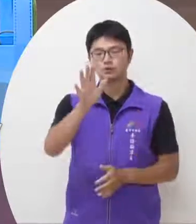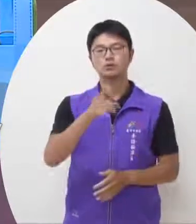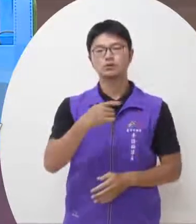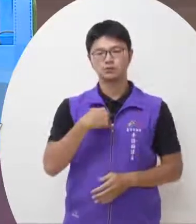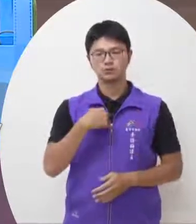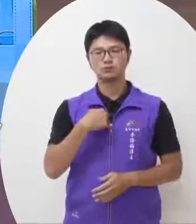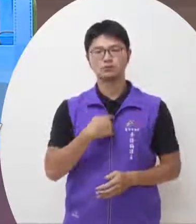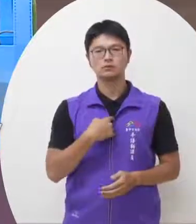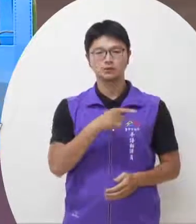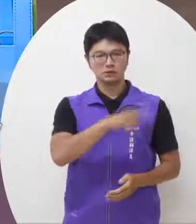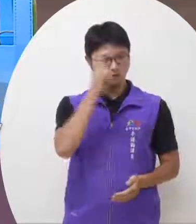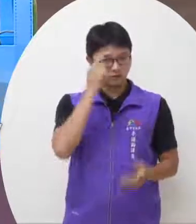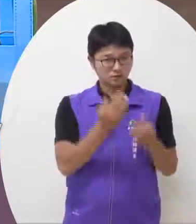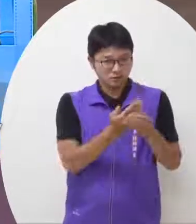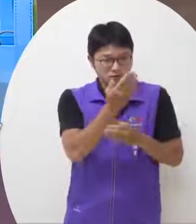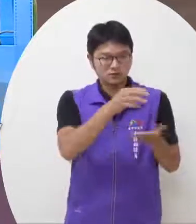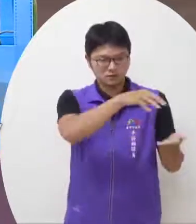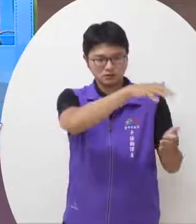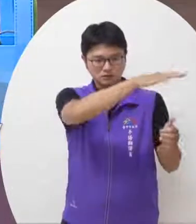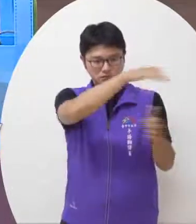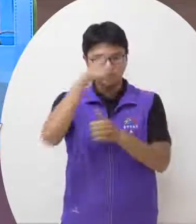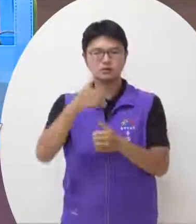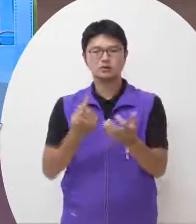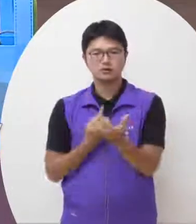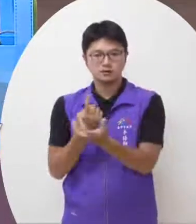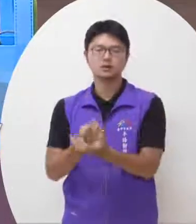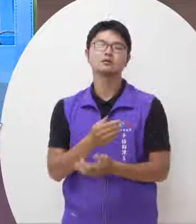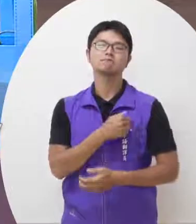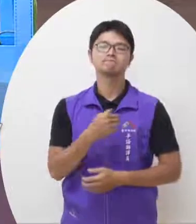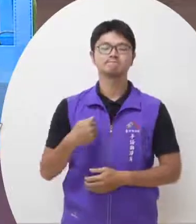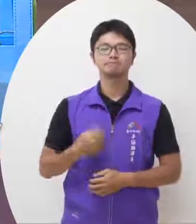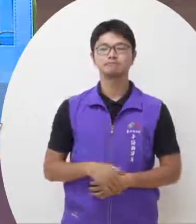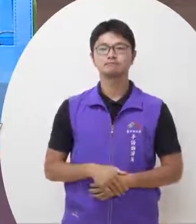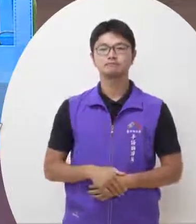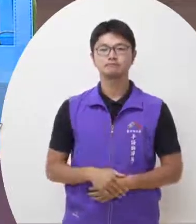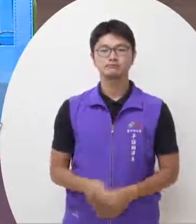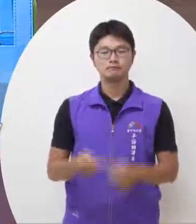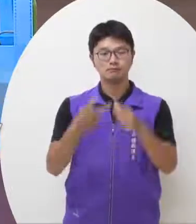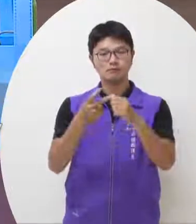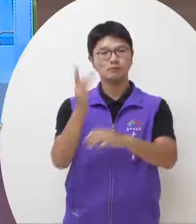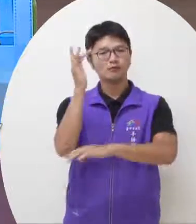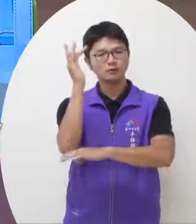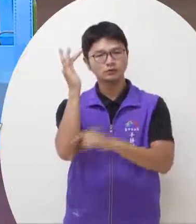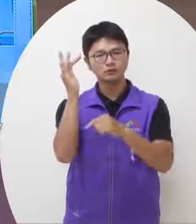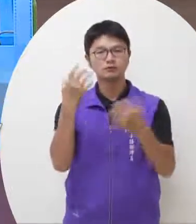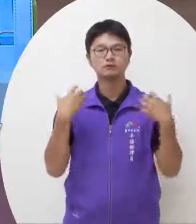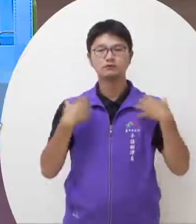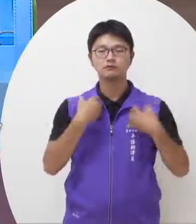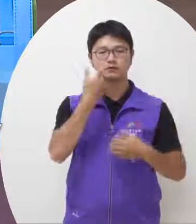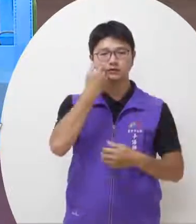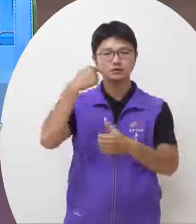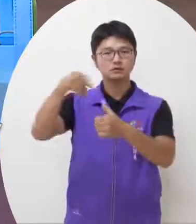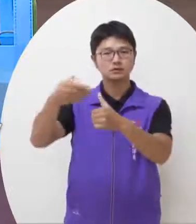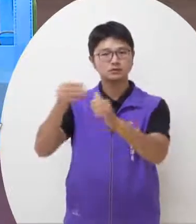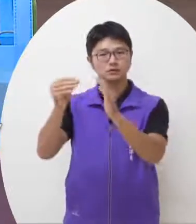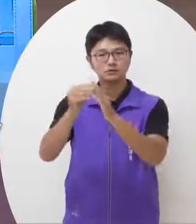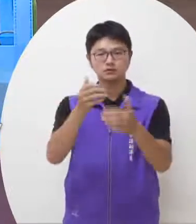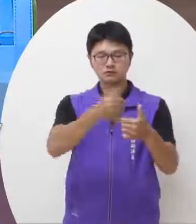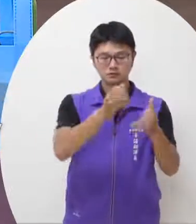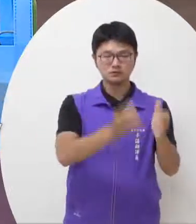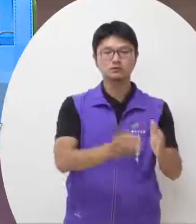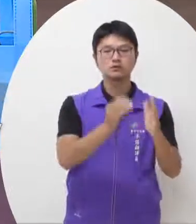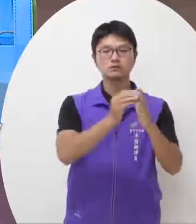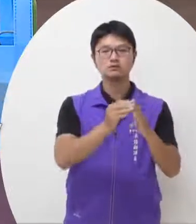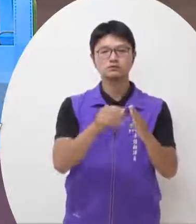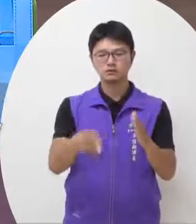是第一个哈。第二个，当然也有些树，刚才讲教育局跟建设局到底是怎么样有的那个划分并不